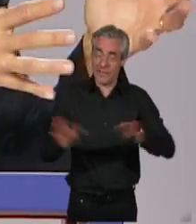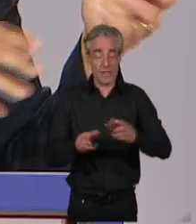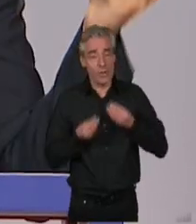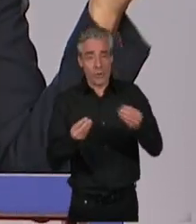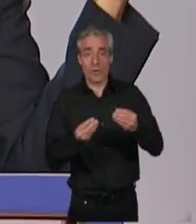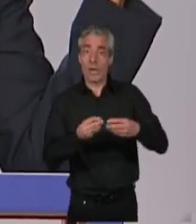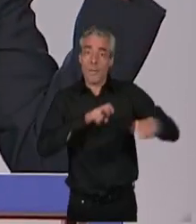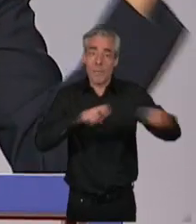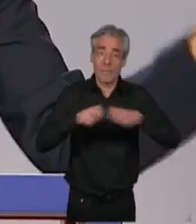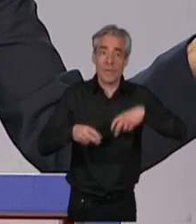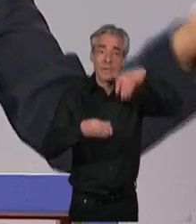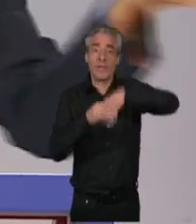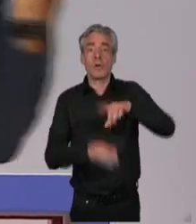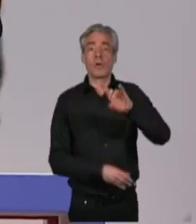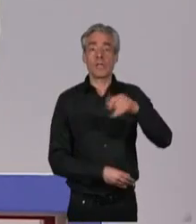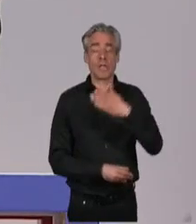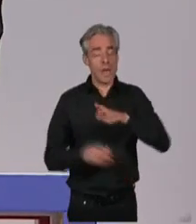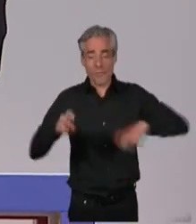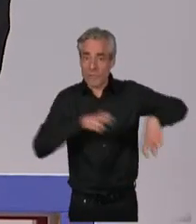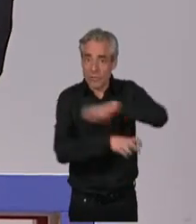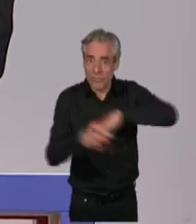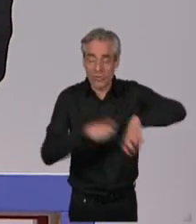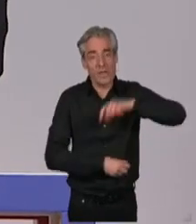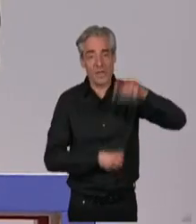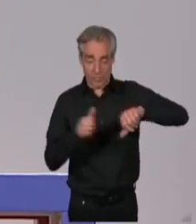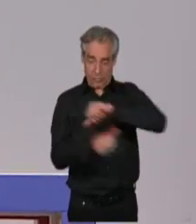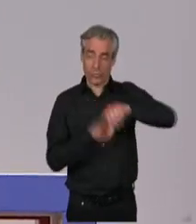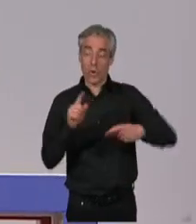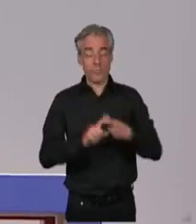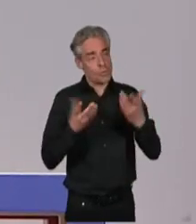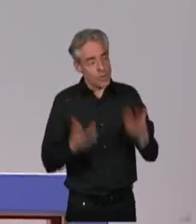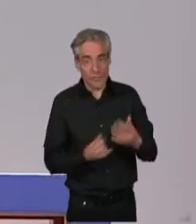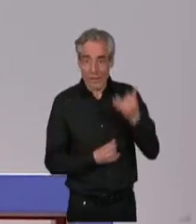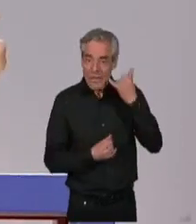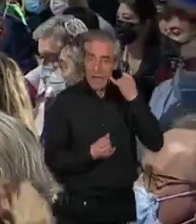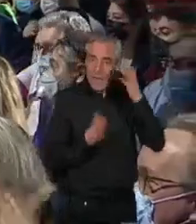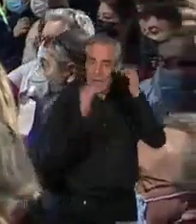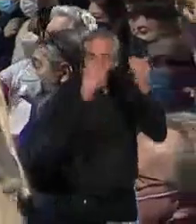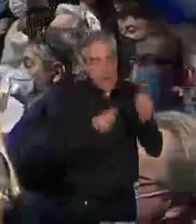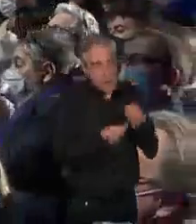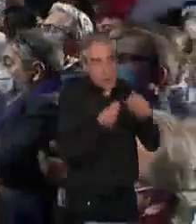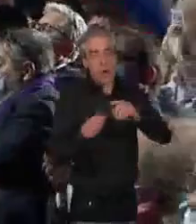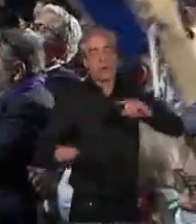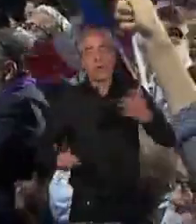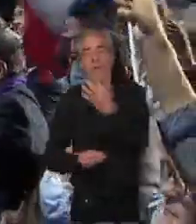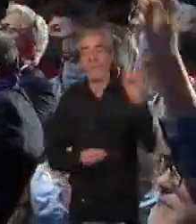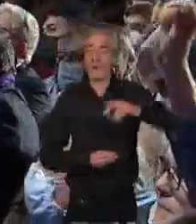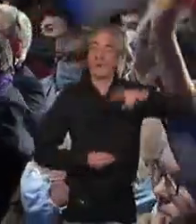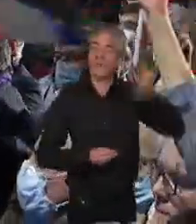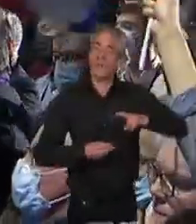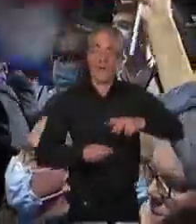la mobilité dans le parc social. Et je veux surtout porter cet immense espoir d'une France